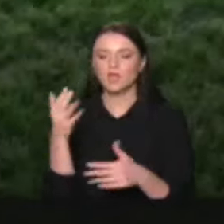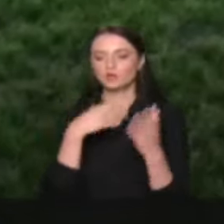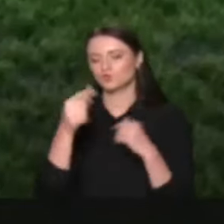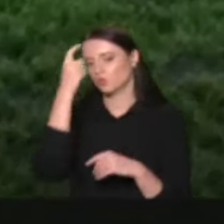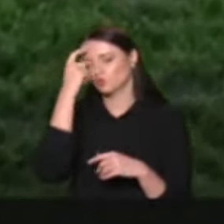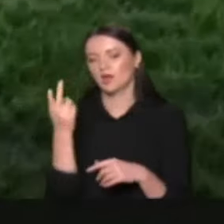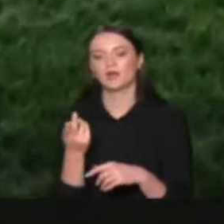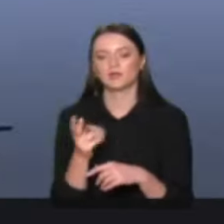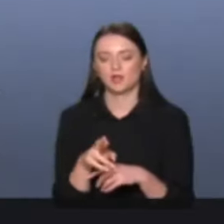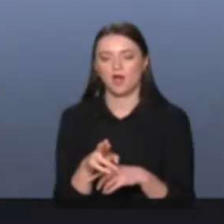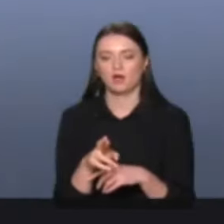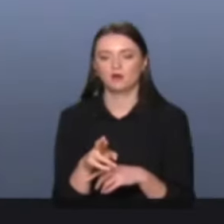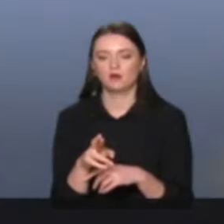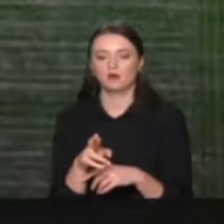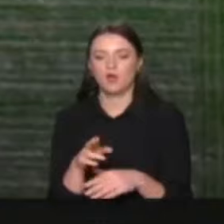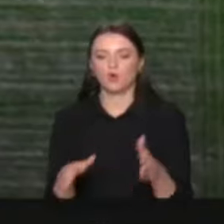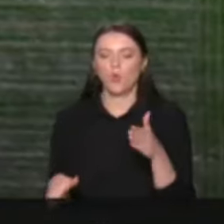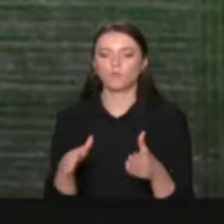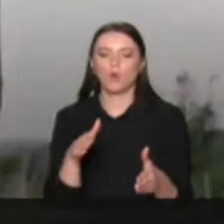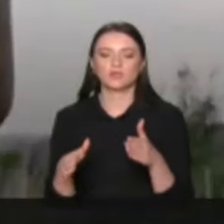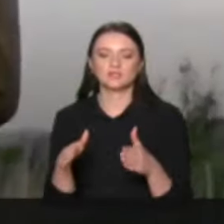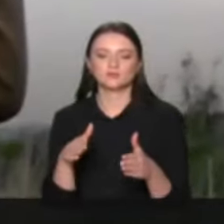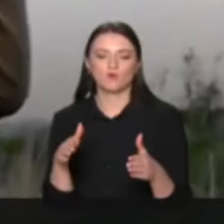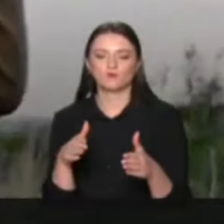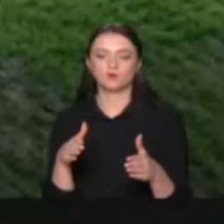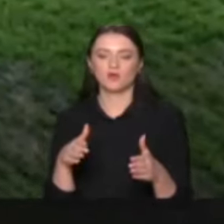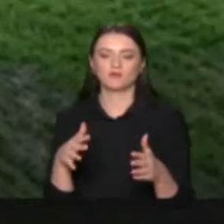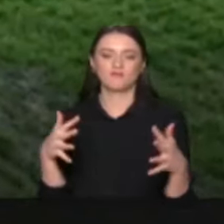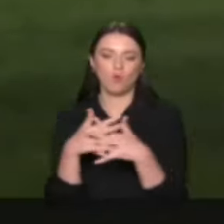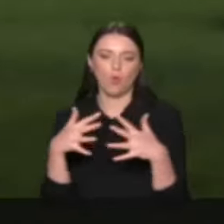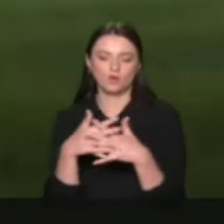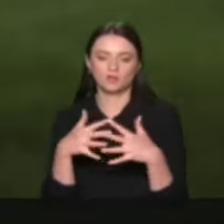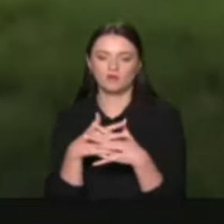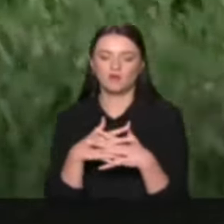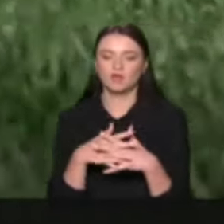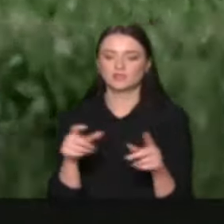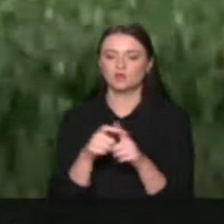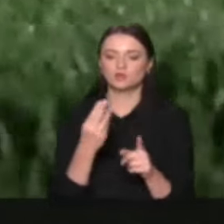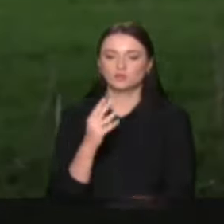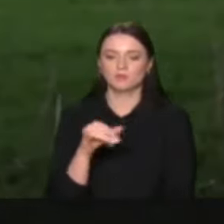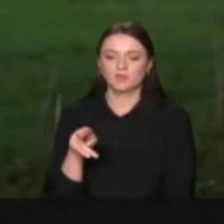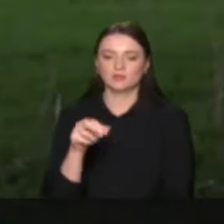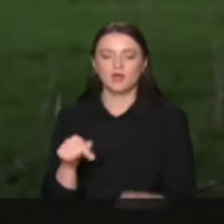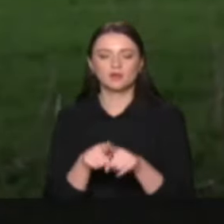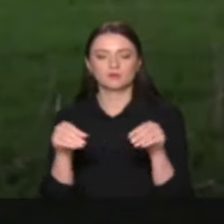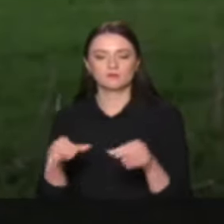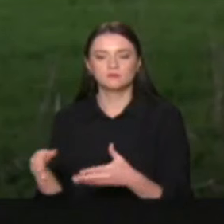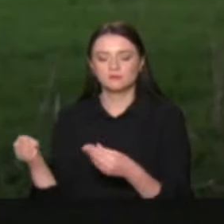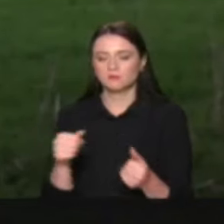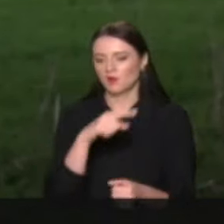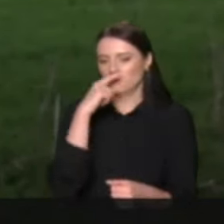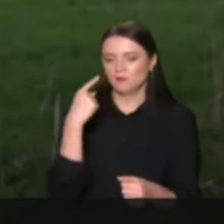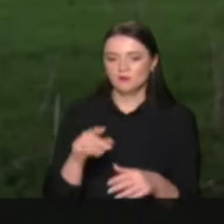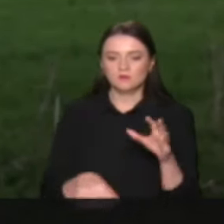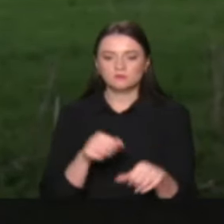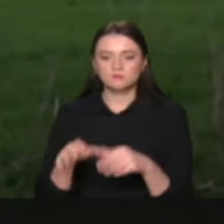для роботизованих воїнів. За словами Шмідта, на таке рішення вплинула російська